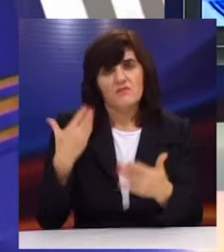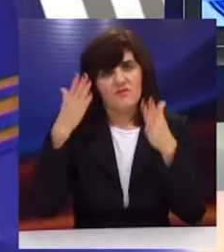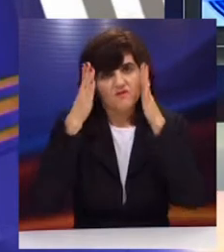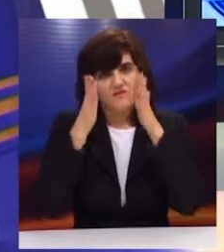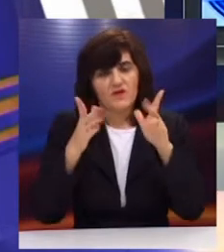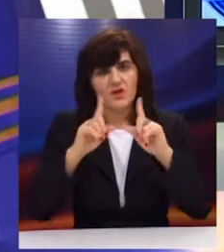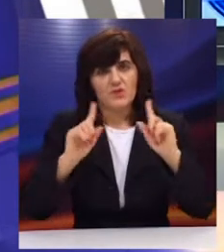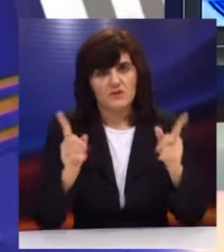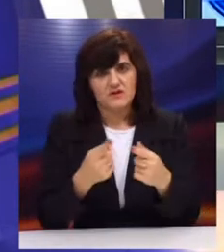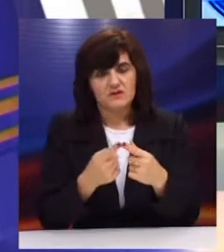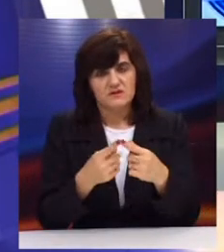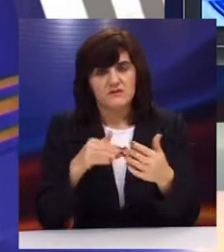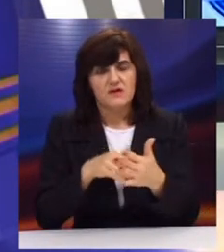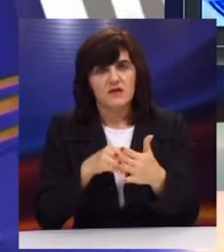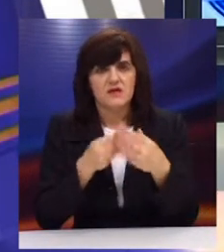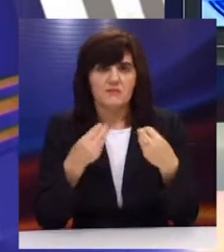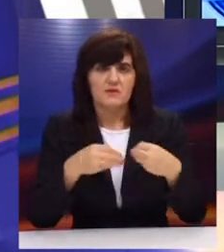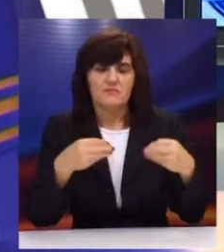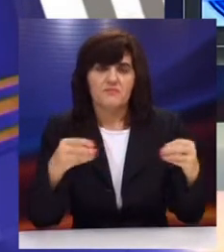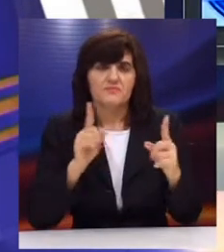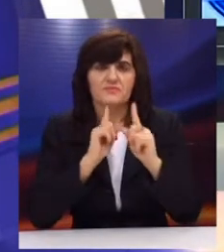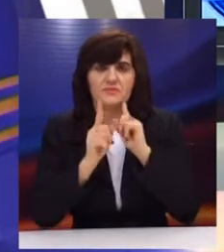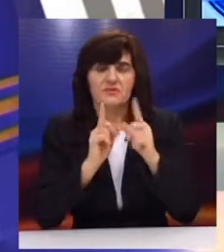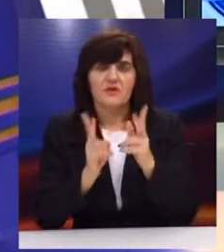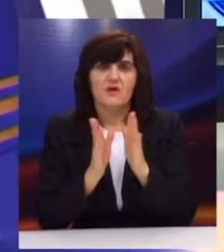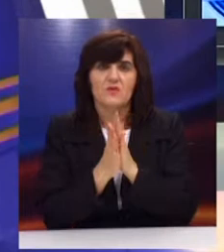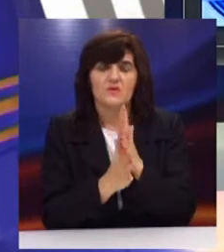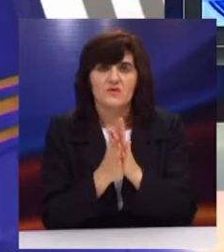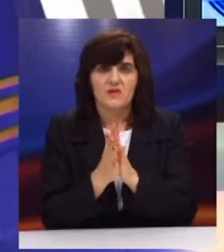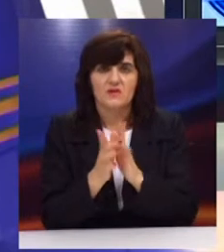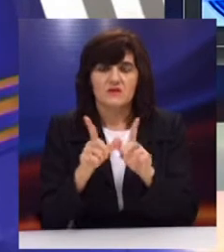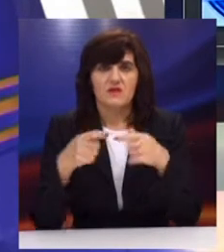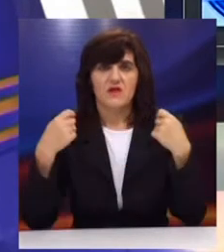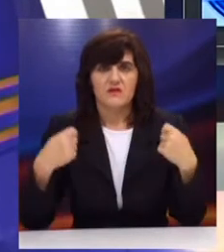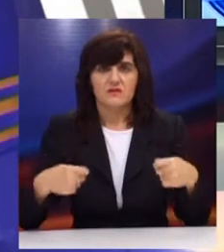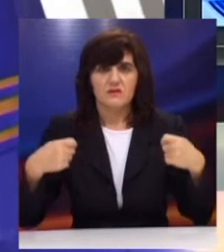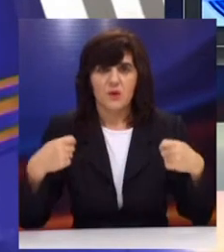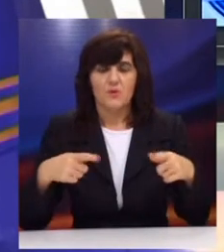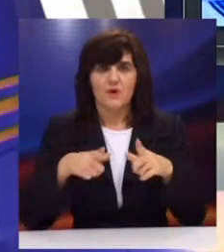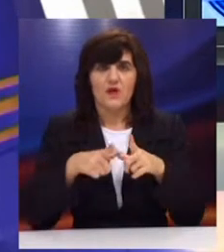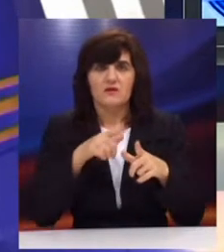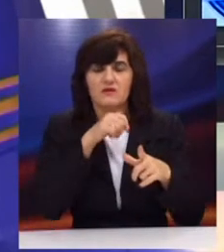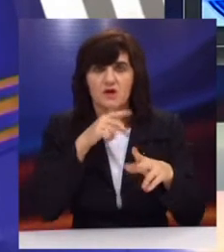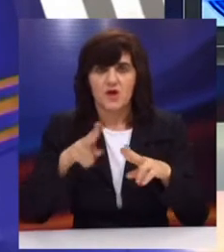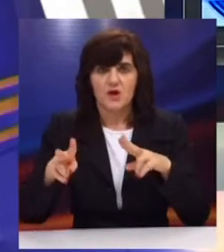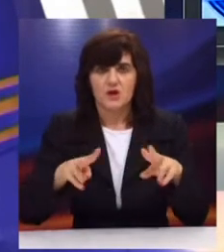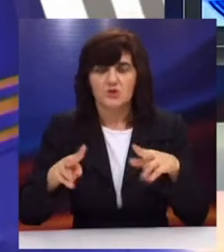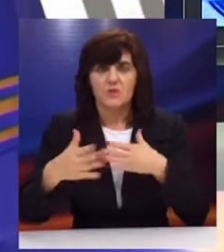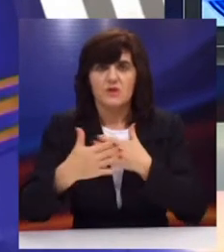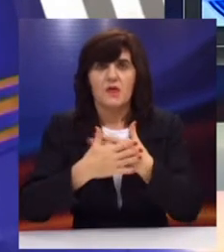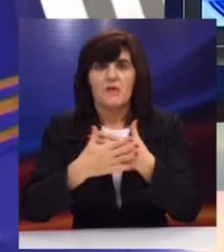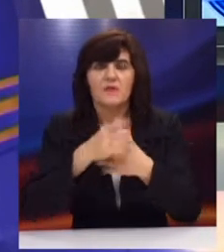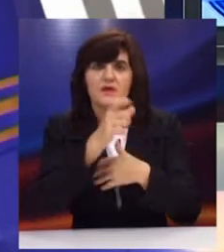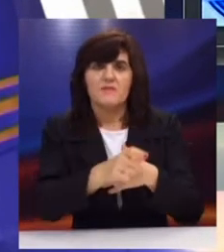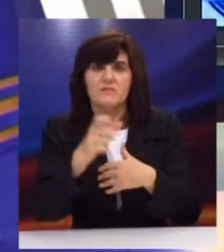zadobije poverenje građana. Cilj obuke je da se izradi komunikaciona strategija. Demokratija jedne zemlje ogleda se pre svega u odnosu suda prema